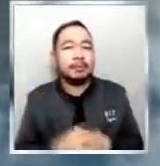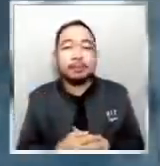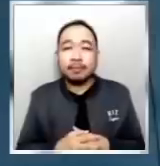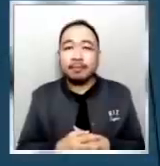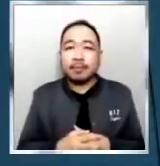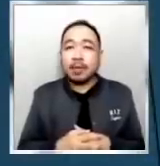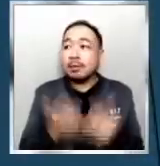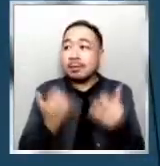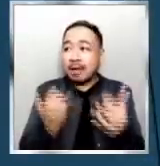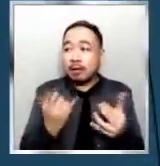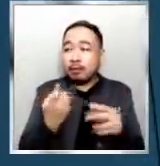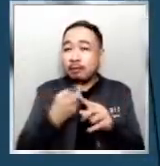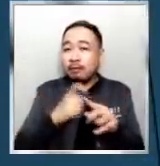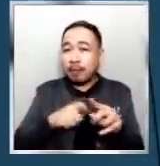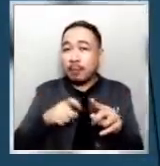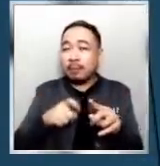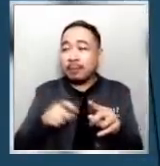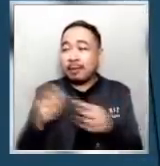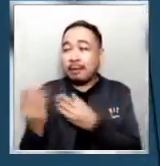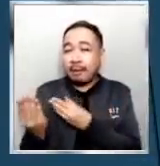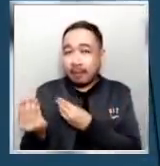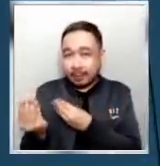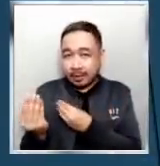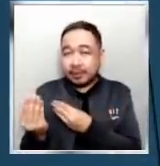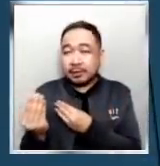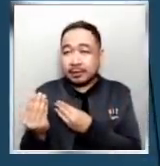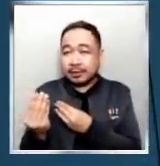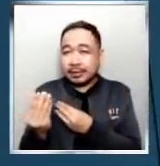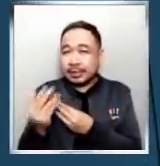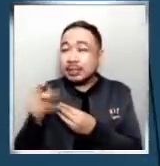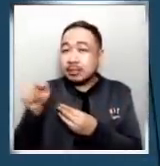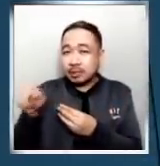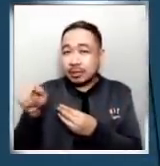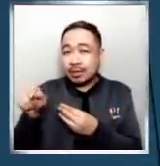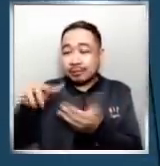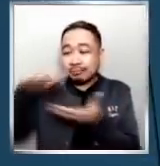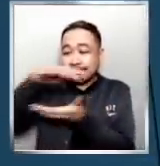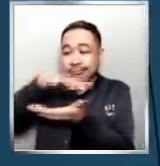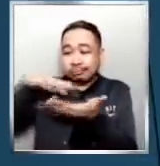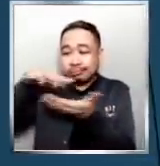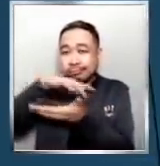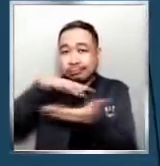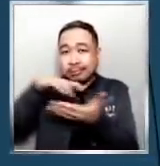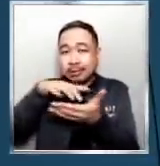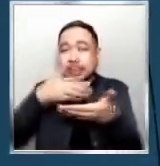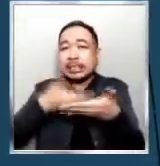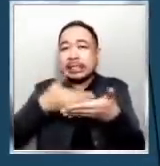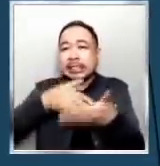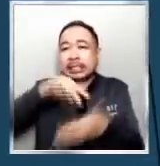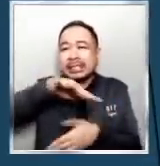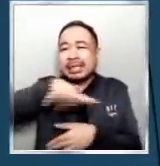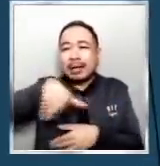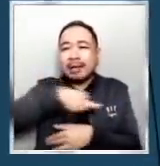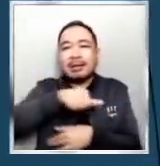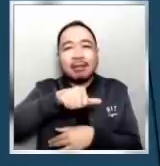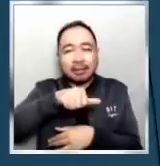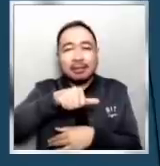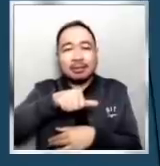ating latest forecast track, so babaybay ito dito sa dulong bahagi ng Cagayan at